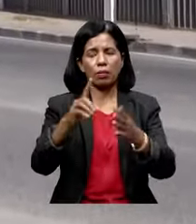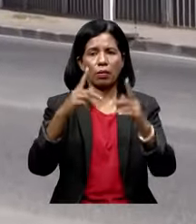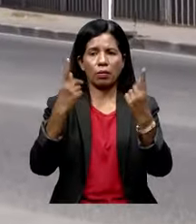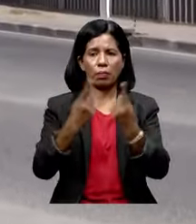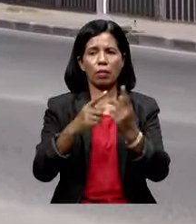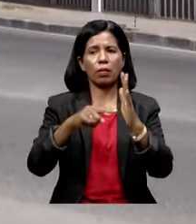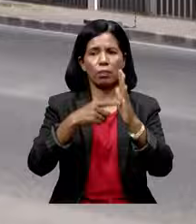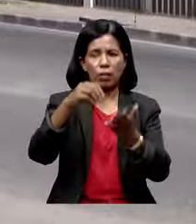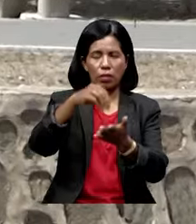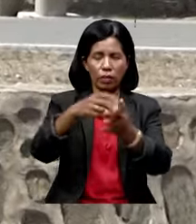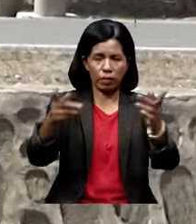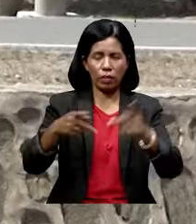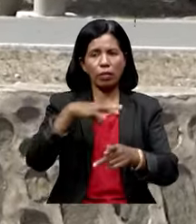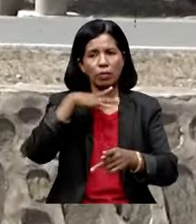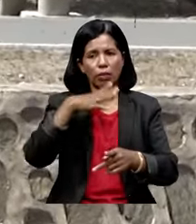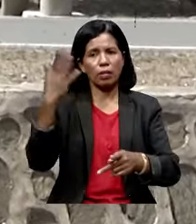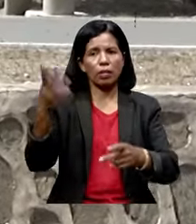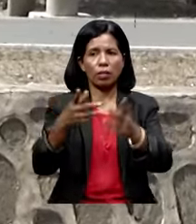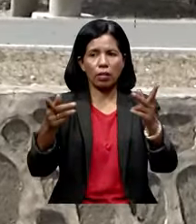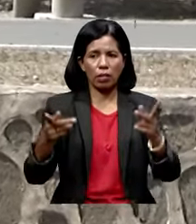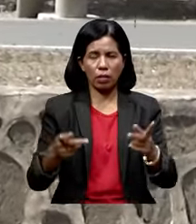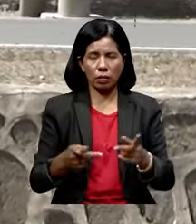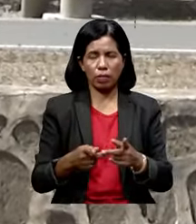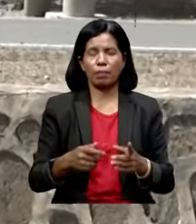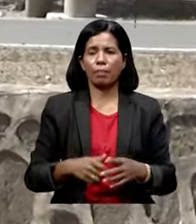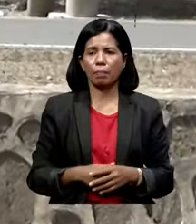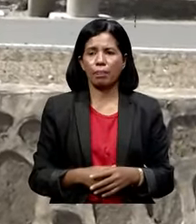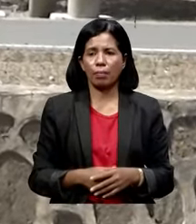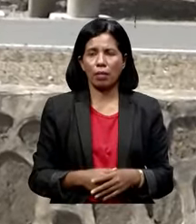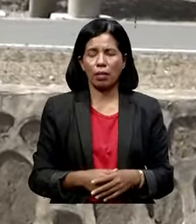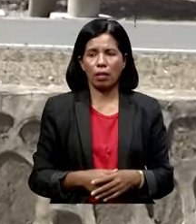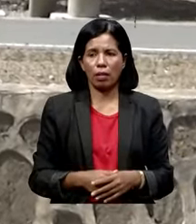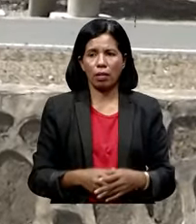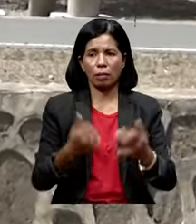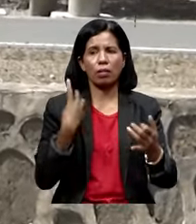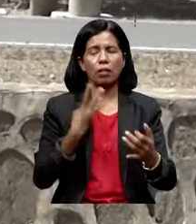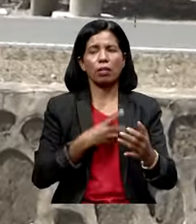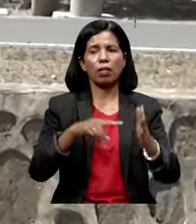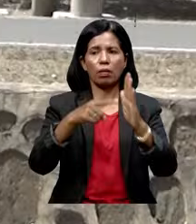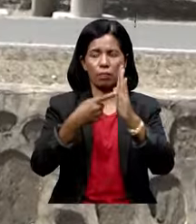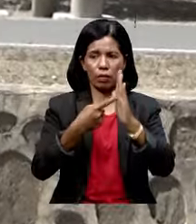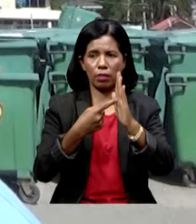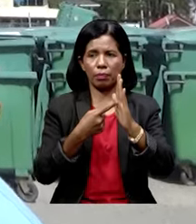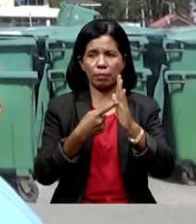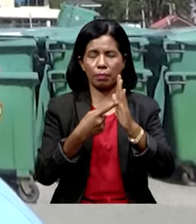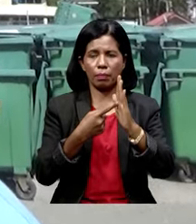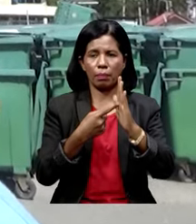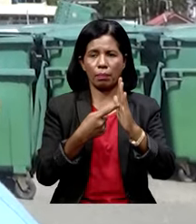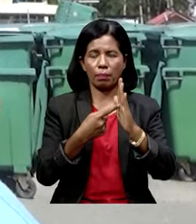Rahu coloca na fata em liso e a área posto Cristo Rei. Agora, não, não, começa a usar a